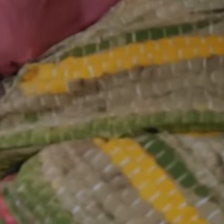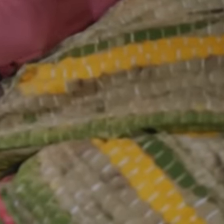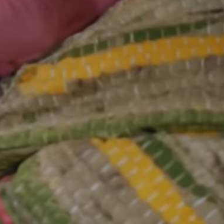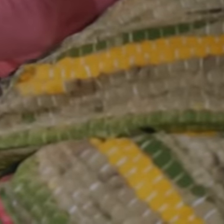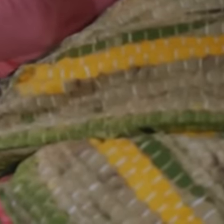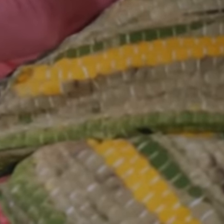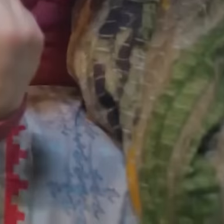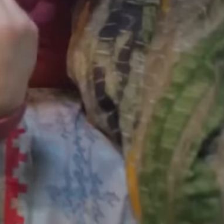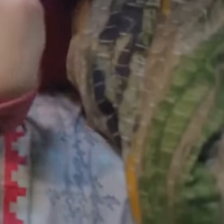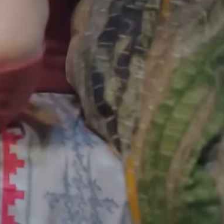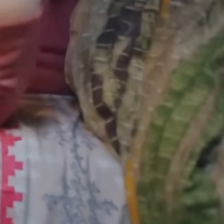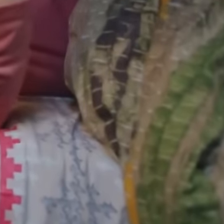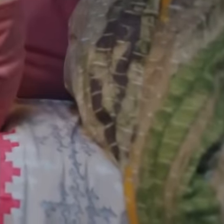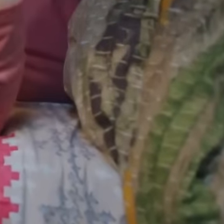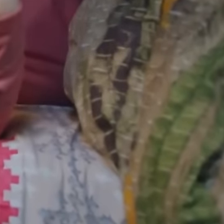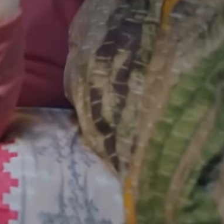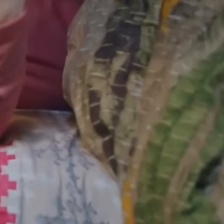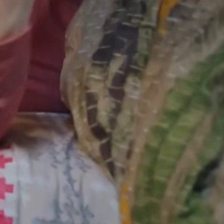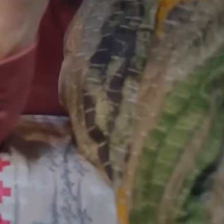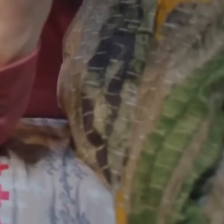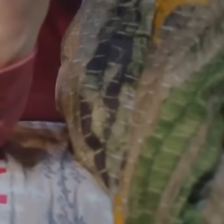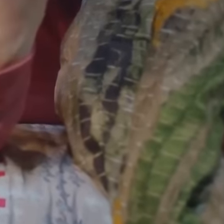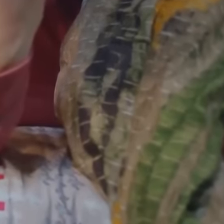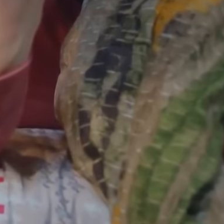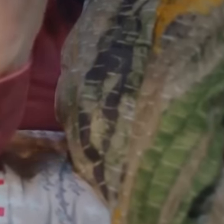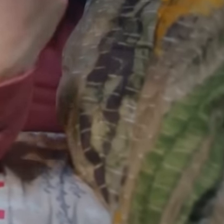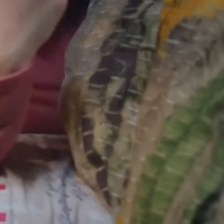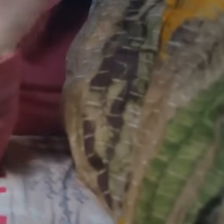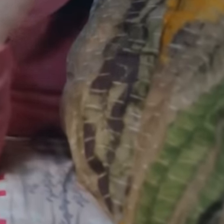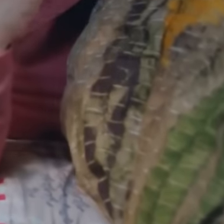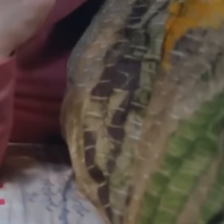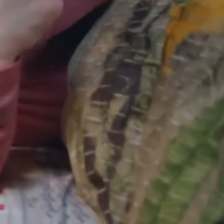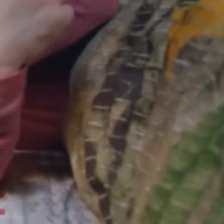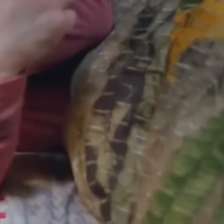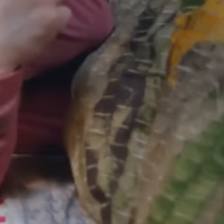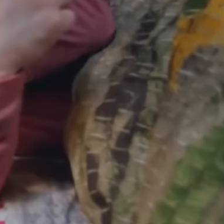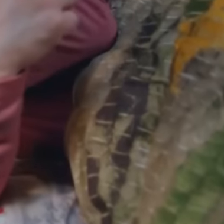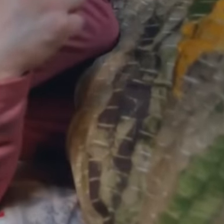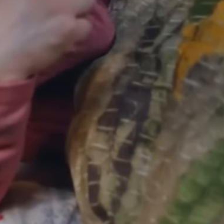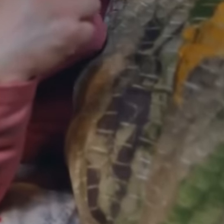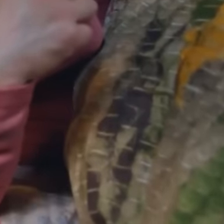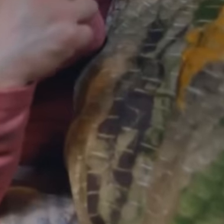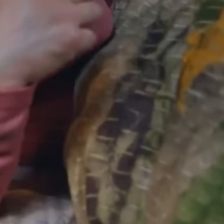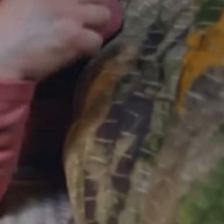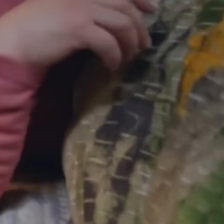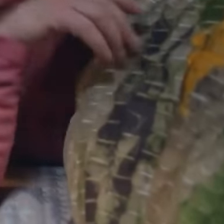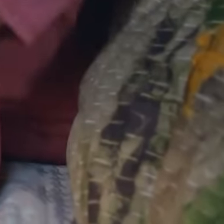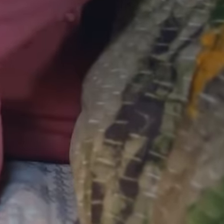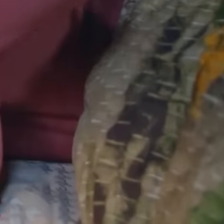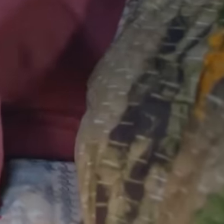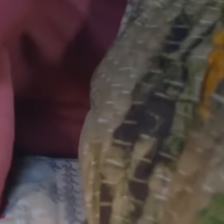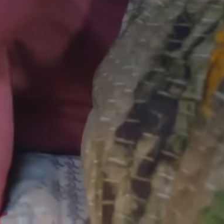Şener telefonunun yanında duran parayı keyifle alıp lastiklediği tomarı yanağının altına koyarak başını yastığa